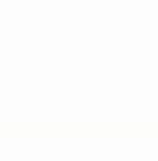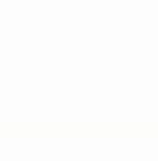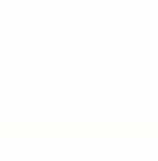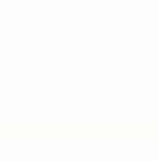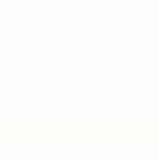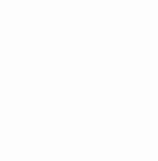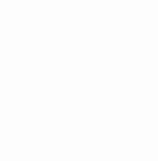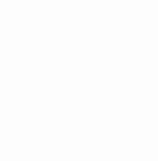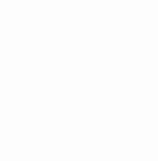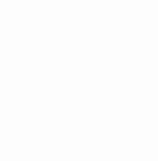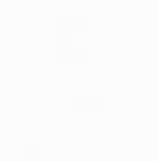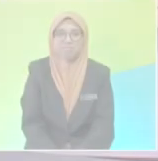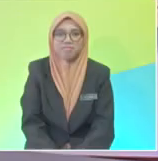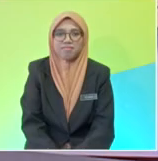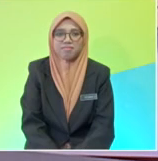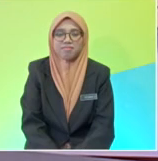KPM.